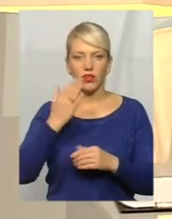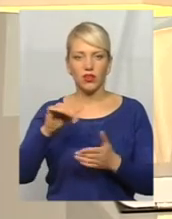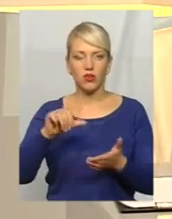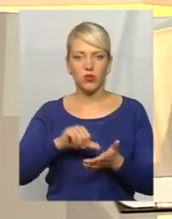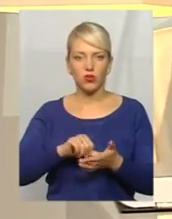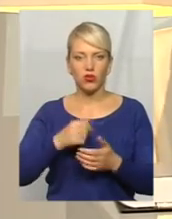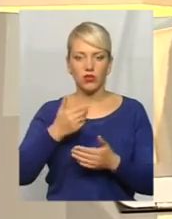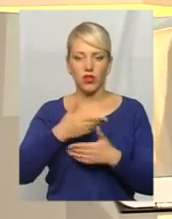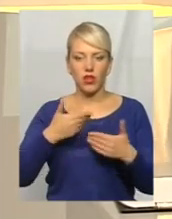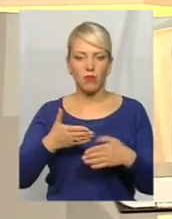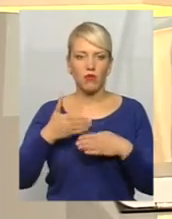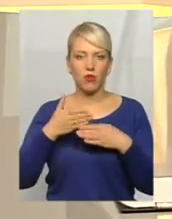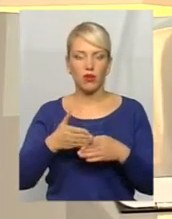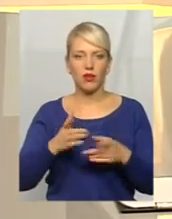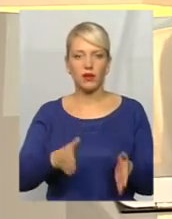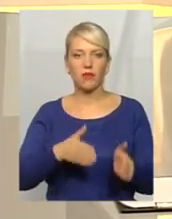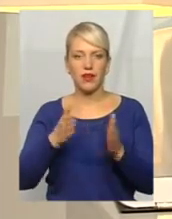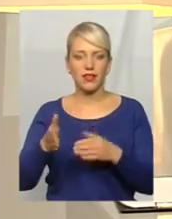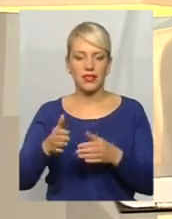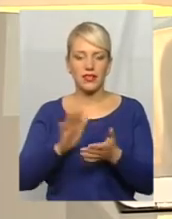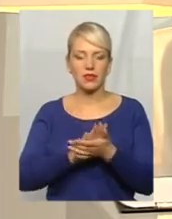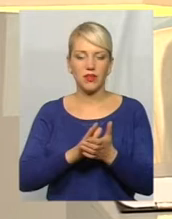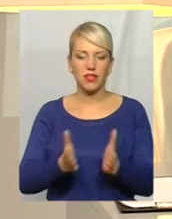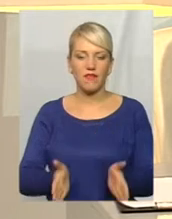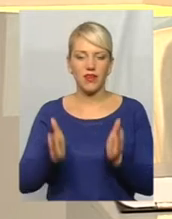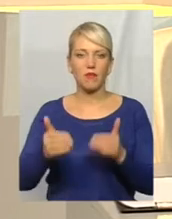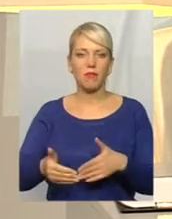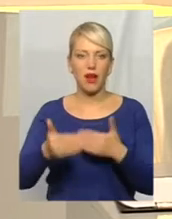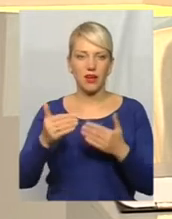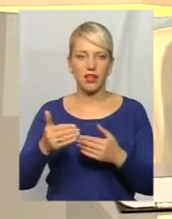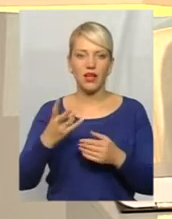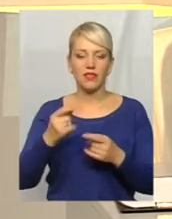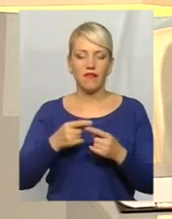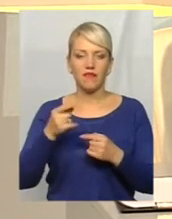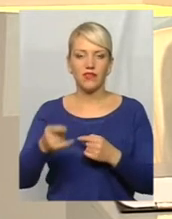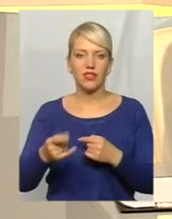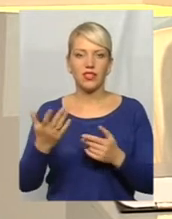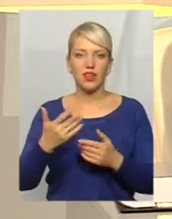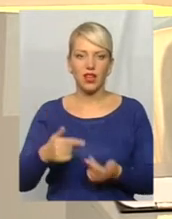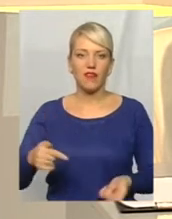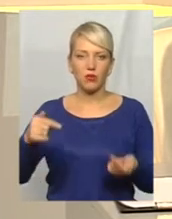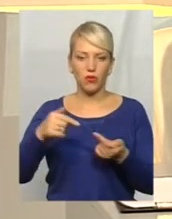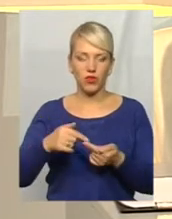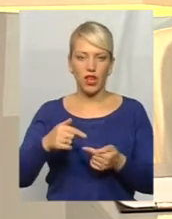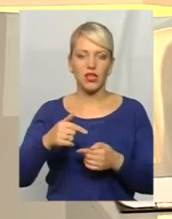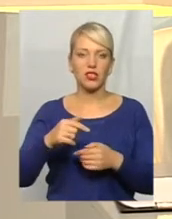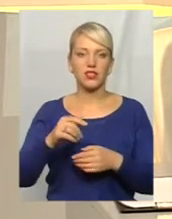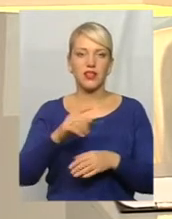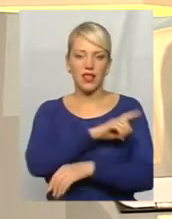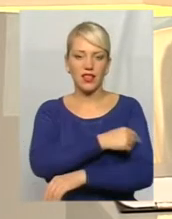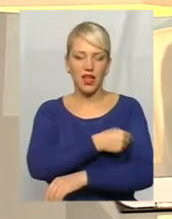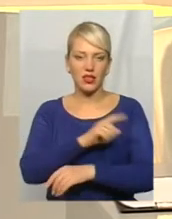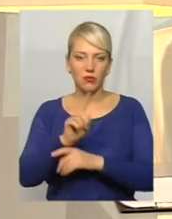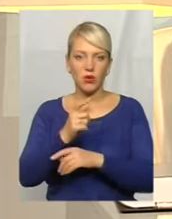участю нам допомогли перенести сміттєві баки на відстань, яка відповідає санітарним нормам. Я вам